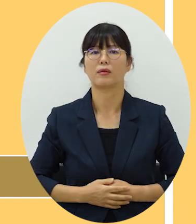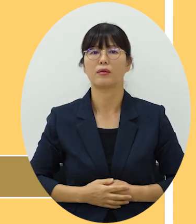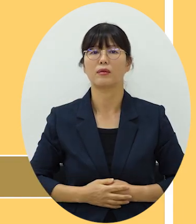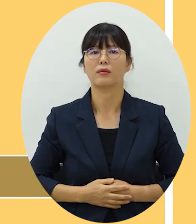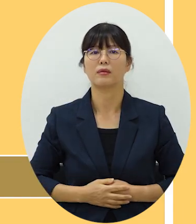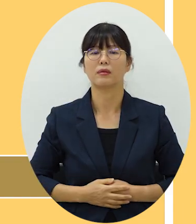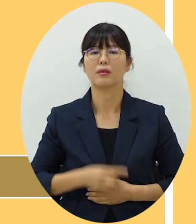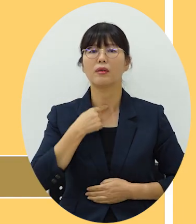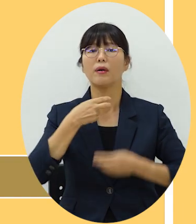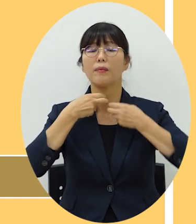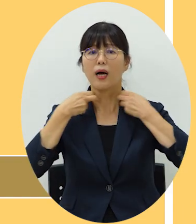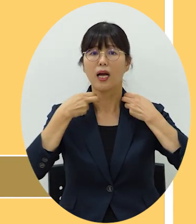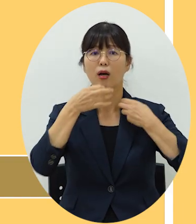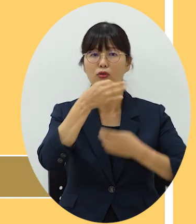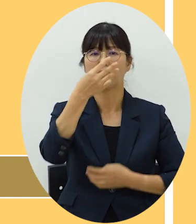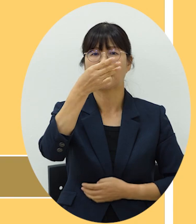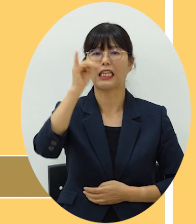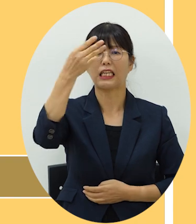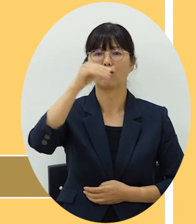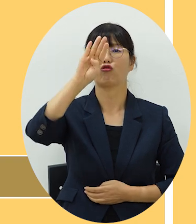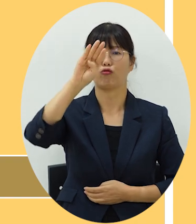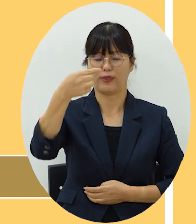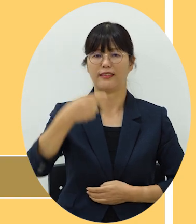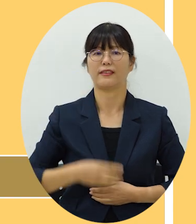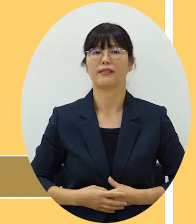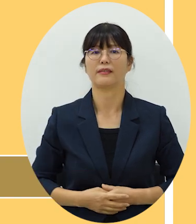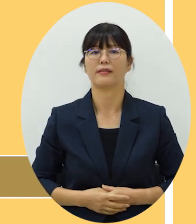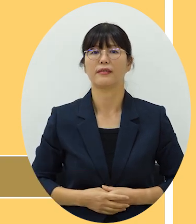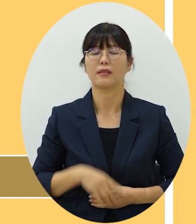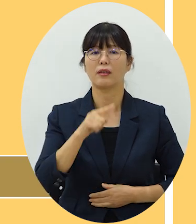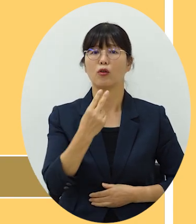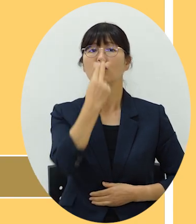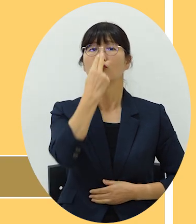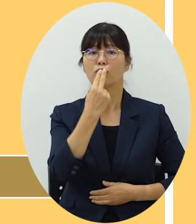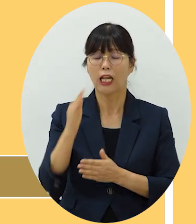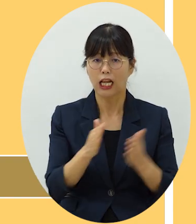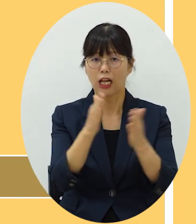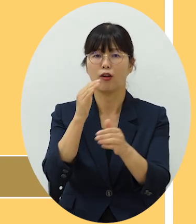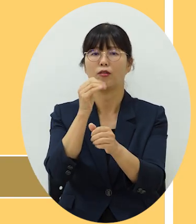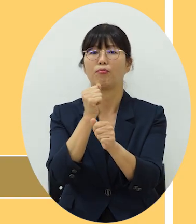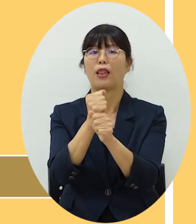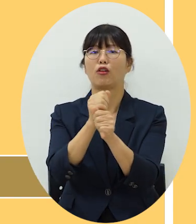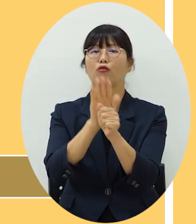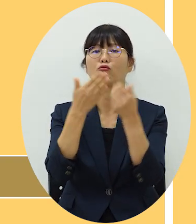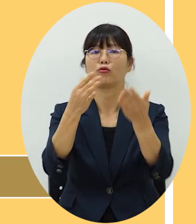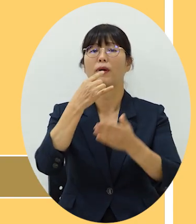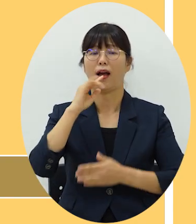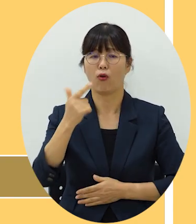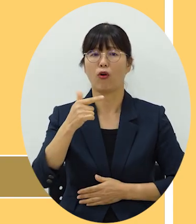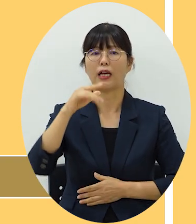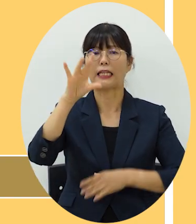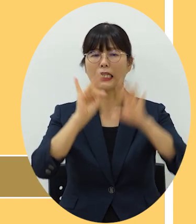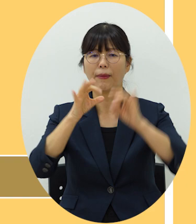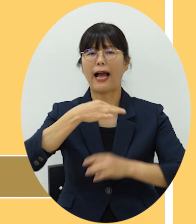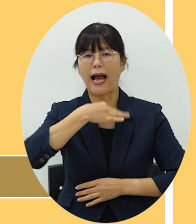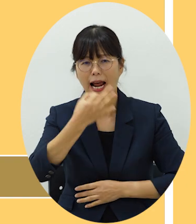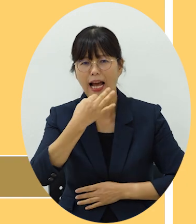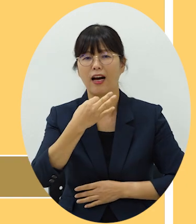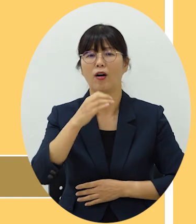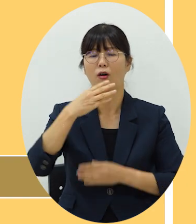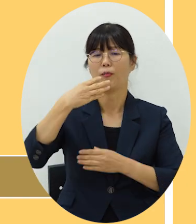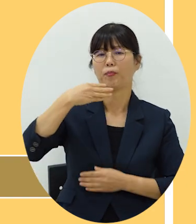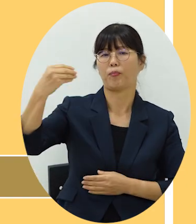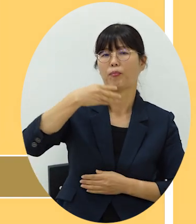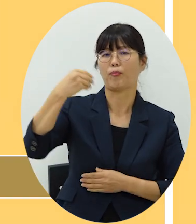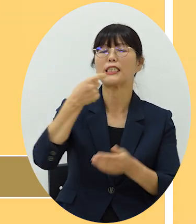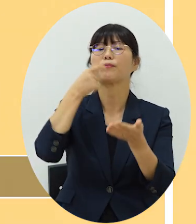적용합니다. 기관절개관은 T튜브라 부르기도 하며 이는 숨쉬는 길을 만들어줄 뿐만 아니라 침, 가래 분비물 배출